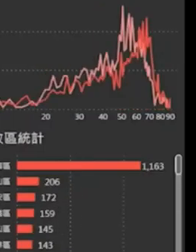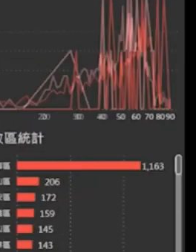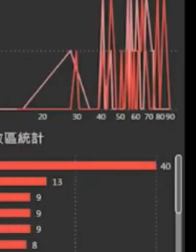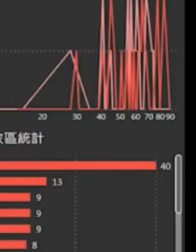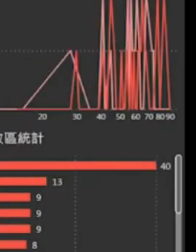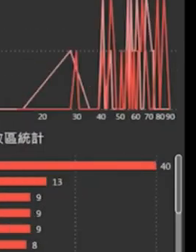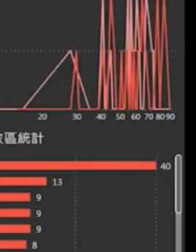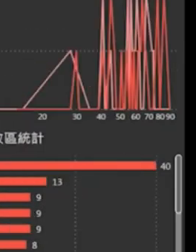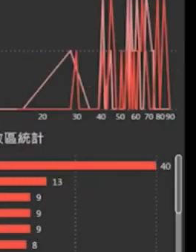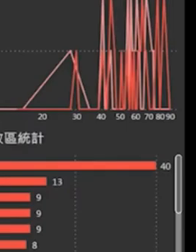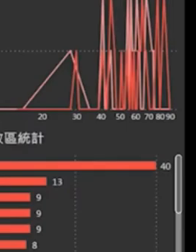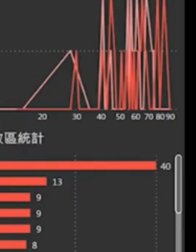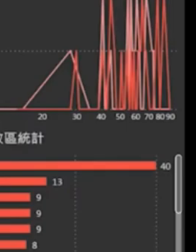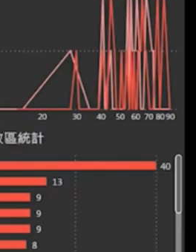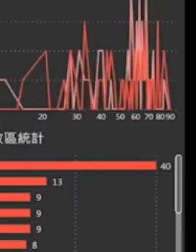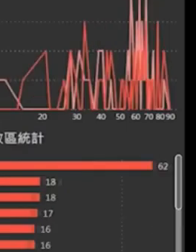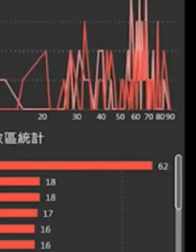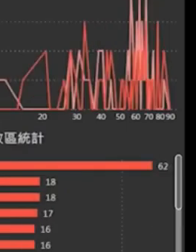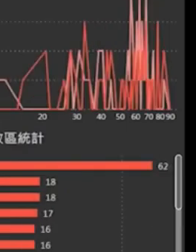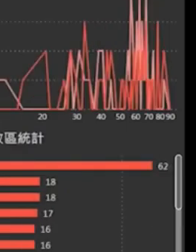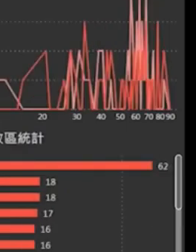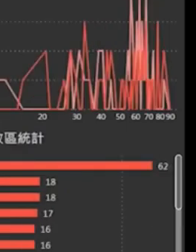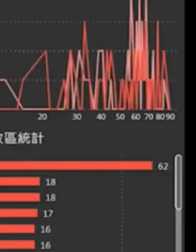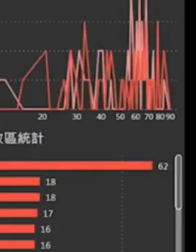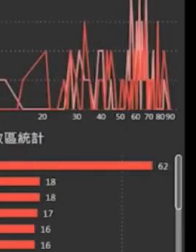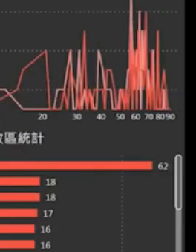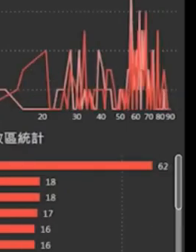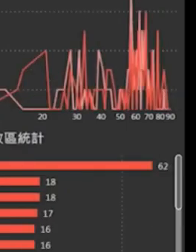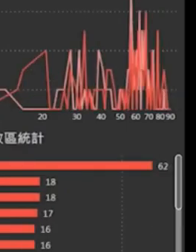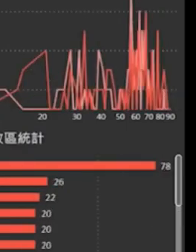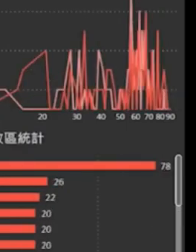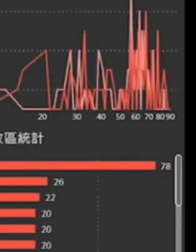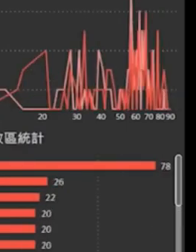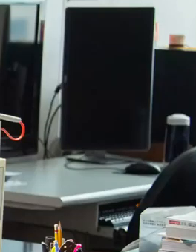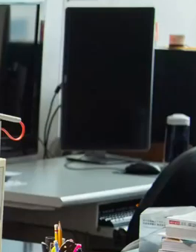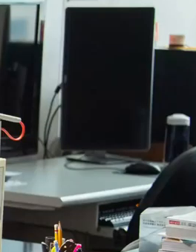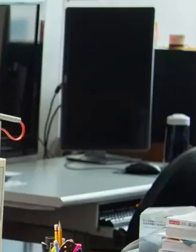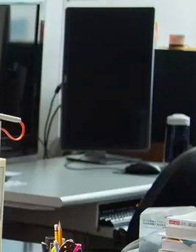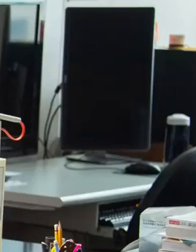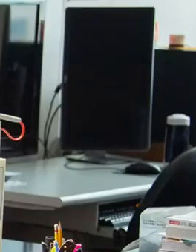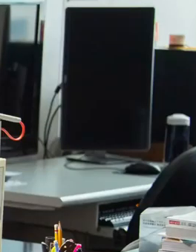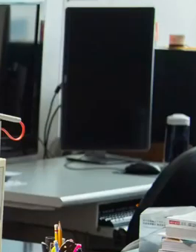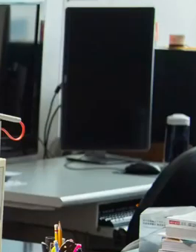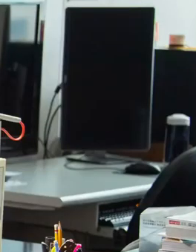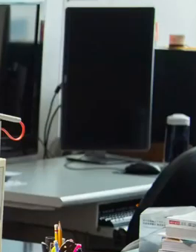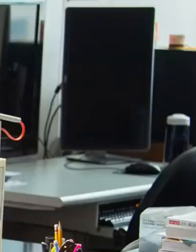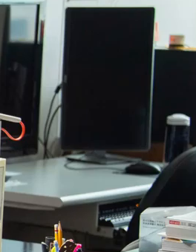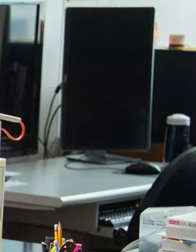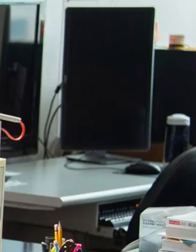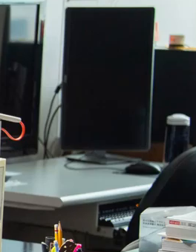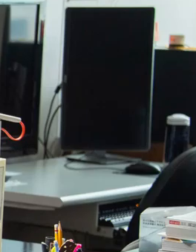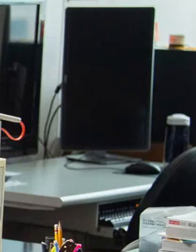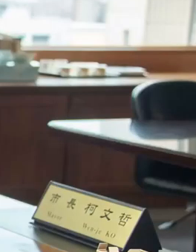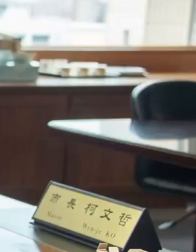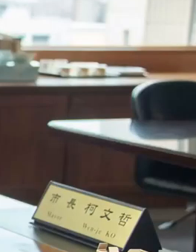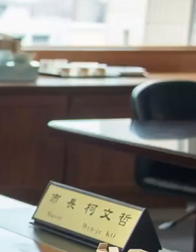案例已达上千例，公布足迹已经没有意义。但近日他也决定修正，将公布确诊